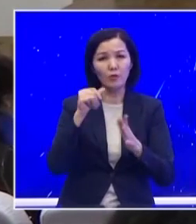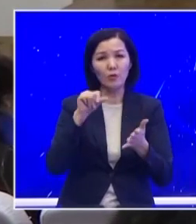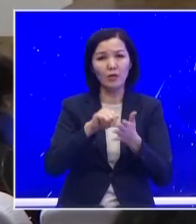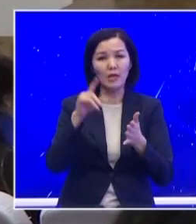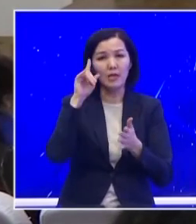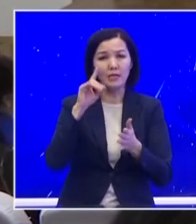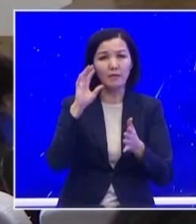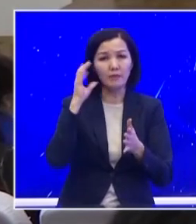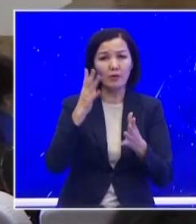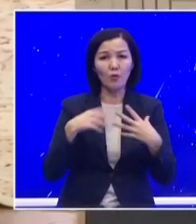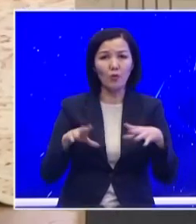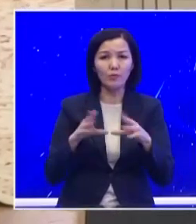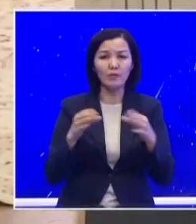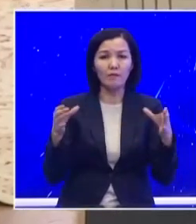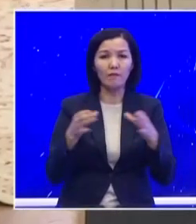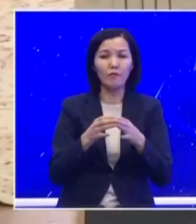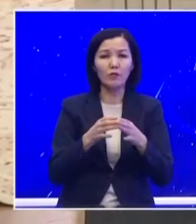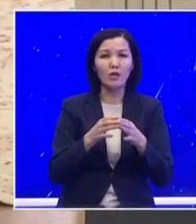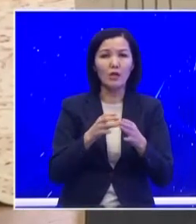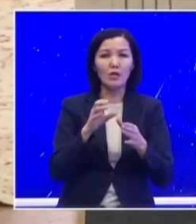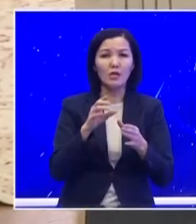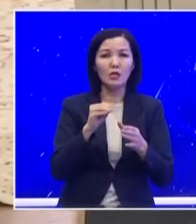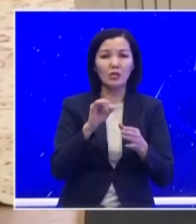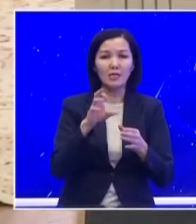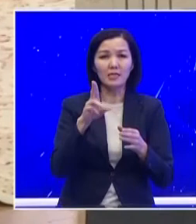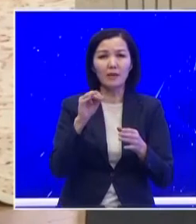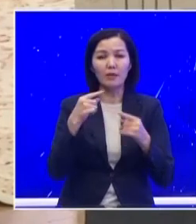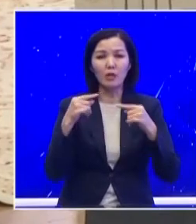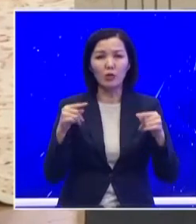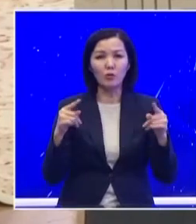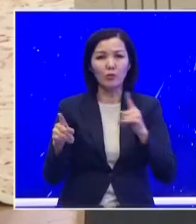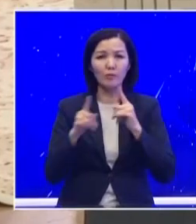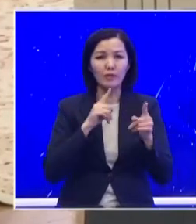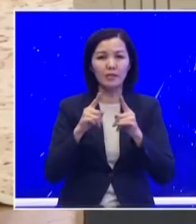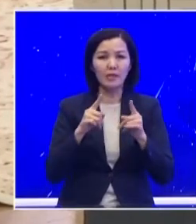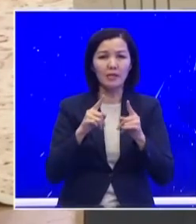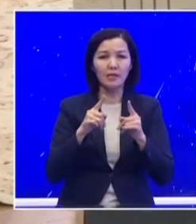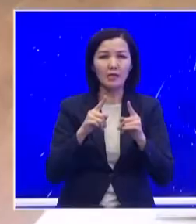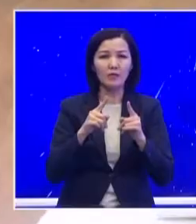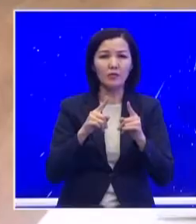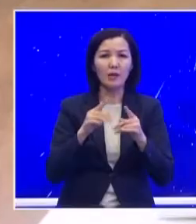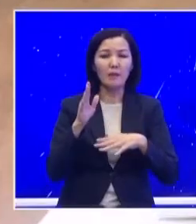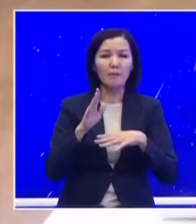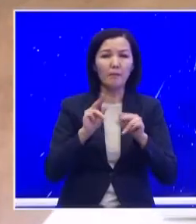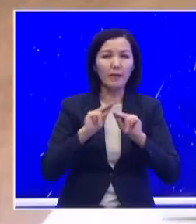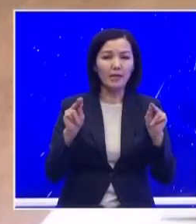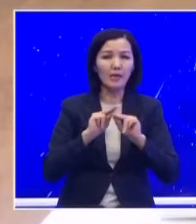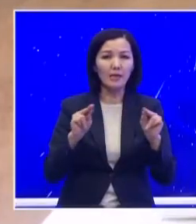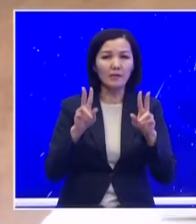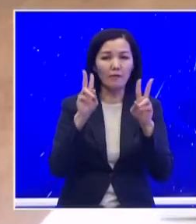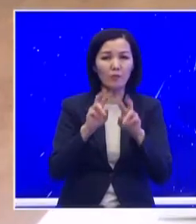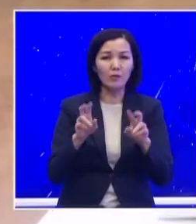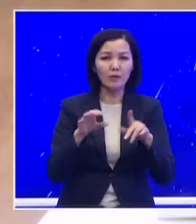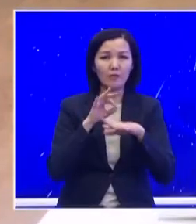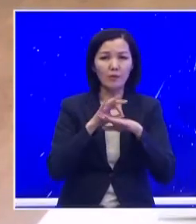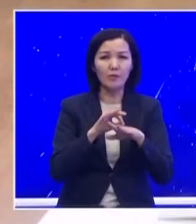Казахского психологического общества, фонда Just Support и другие. На пленарном заседании и площадках лабораторий педагогического поиска